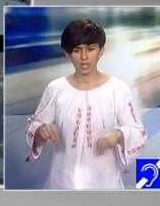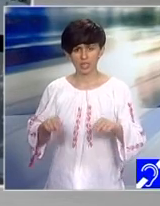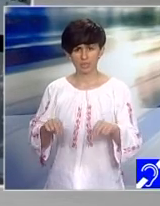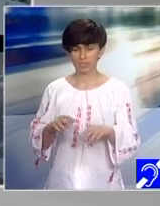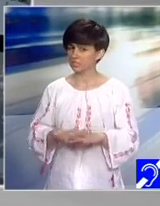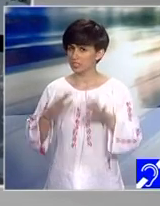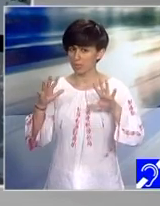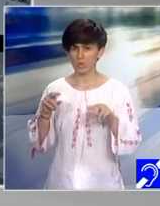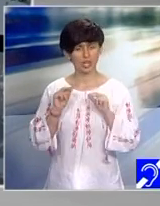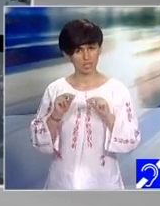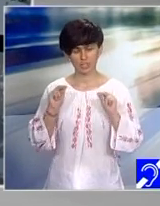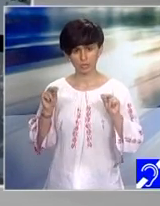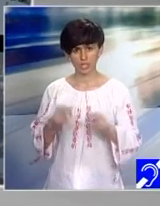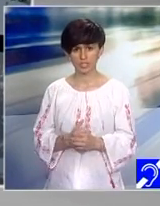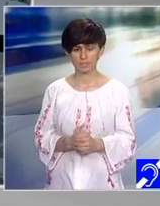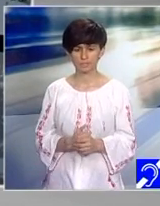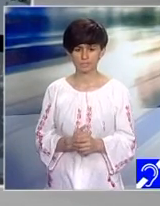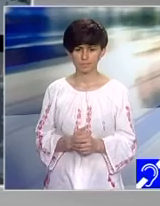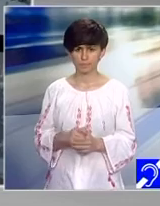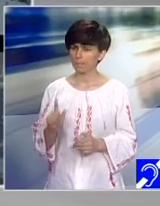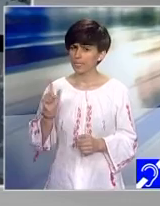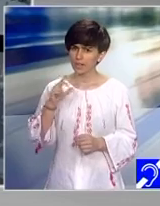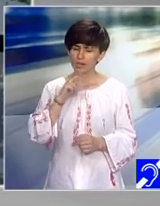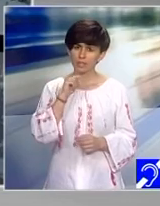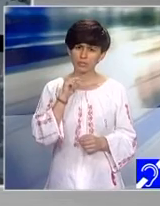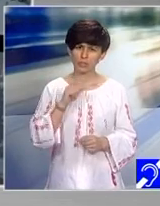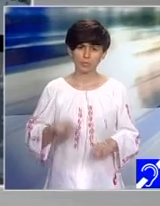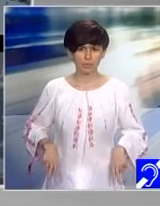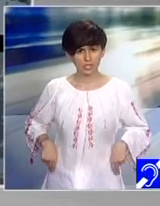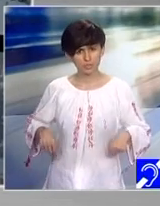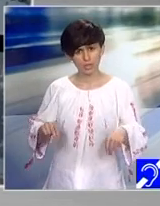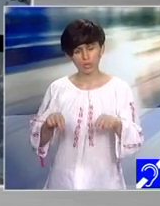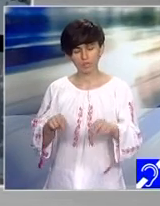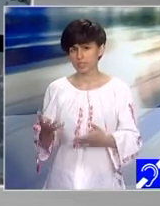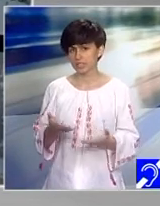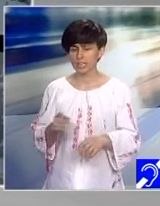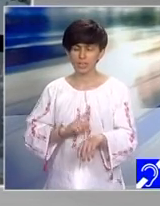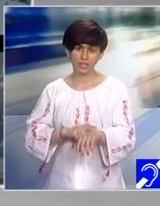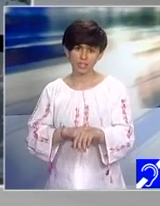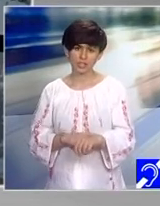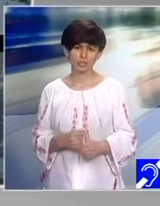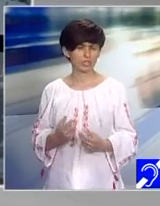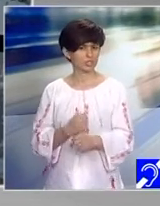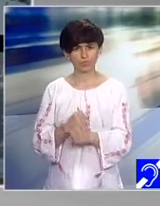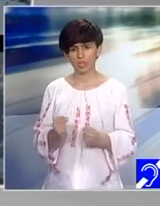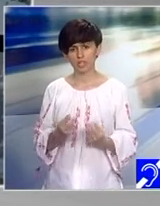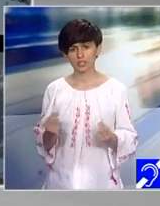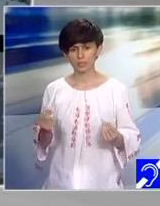în educație. Și încă o precizare. Nu e vorba de o investiție care să dureze zeci de ani, așa cum ar